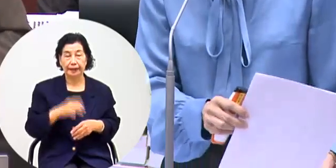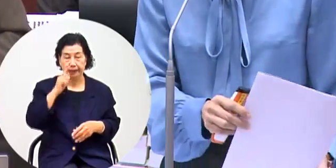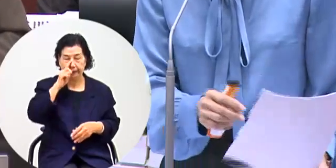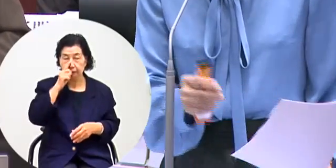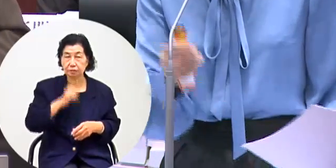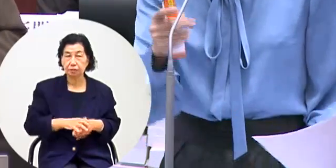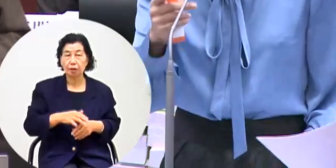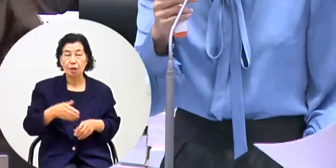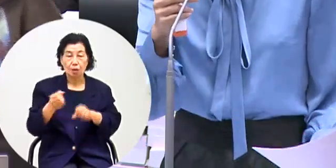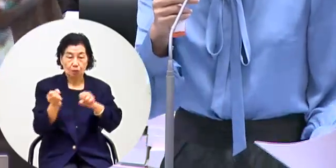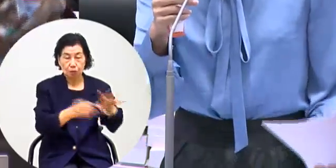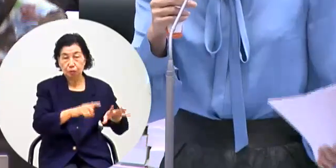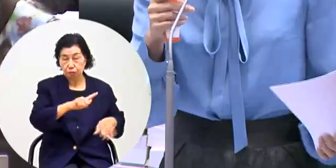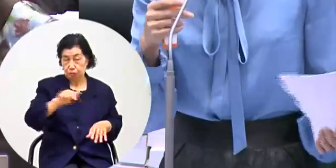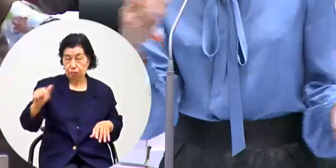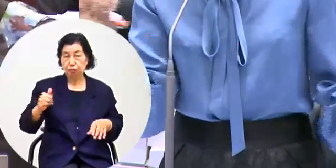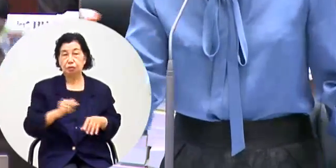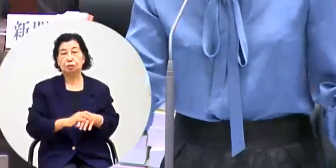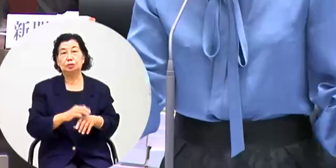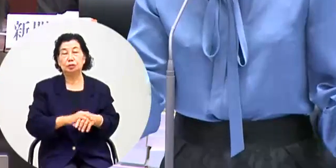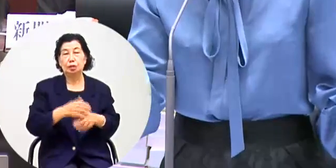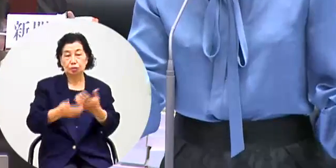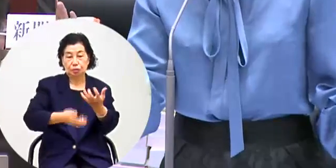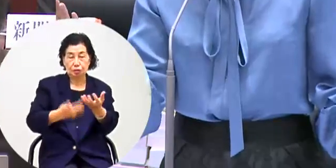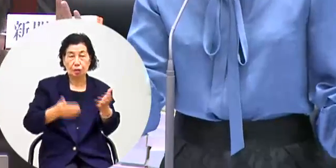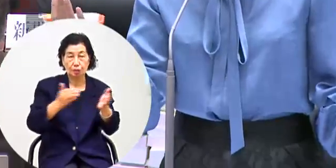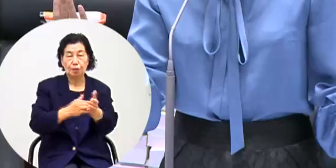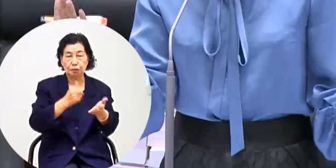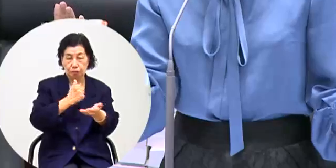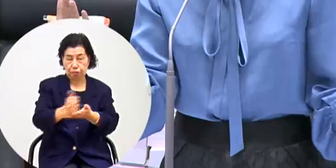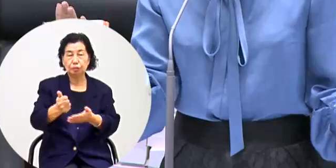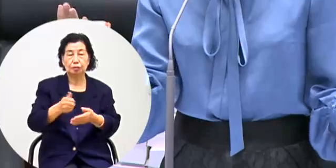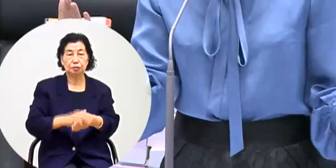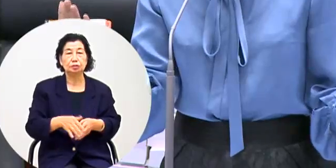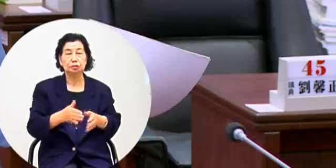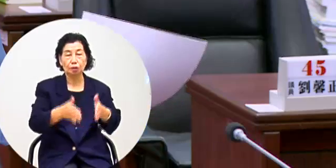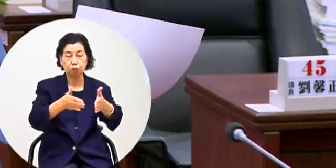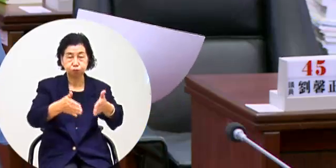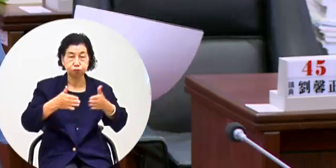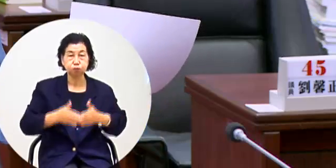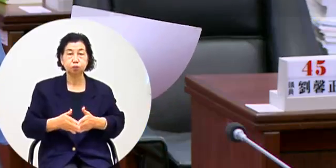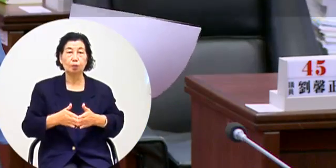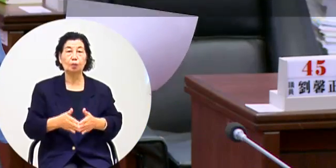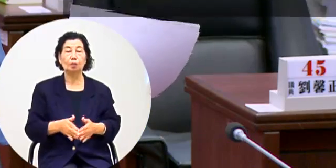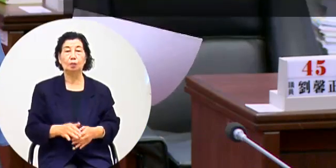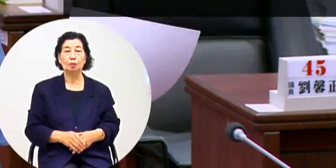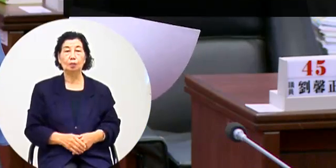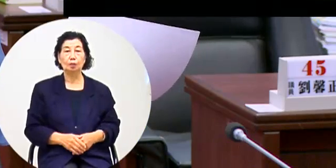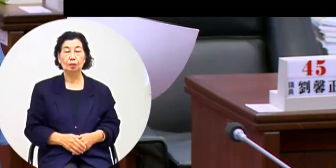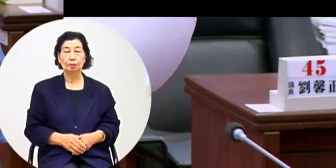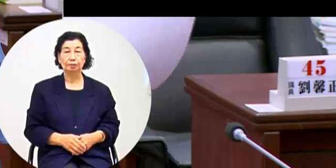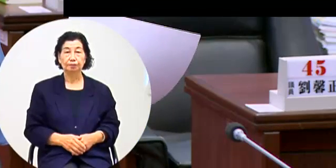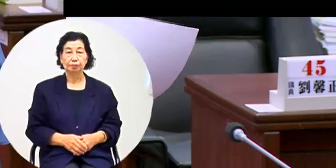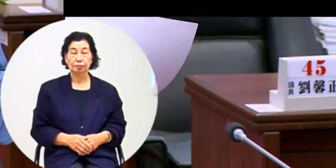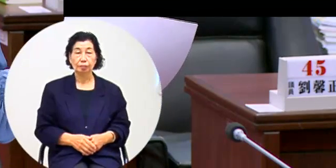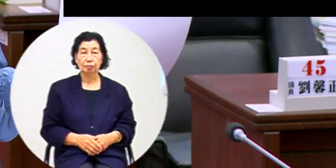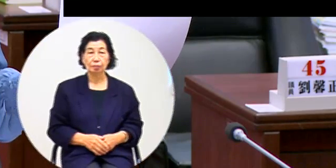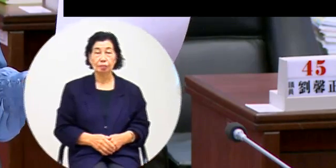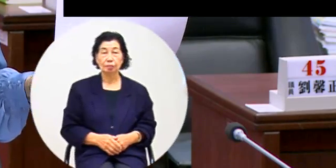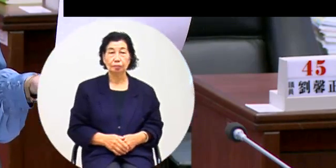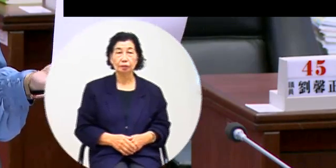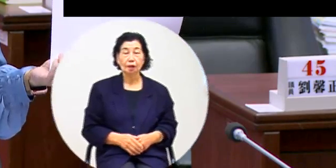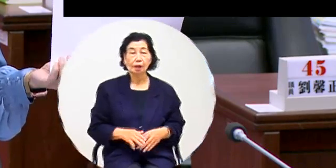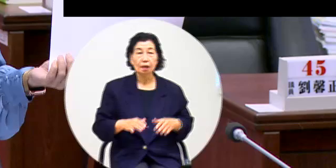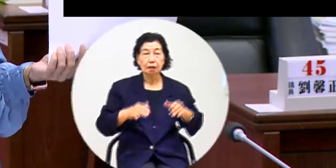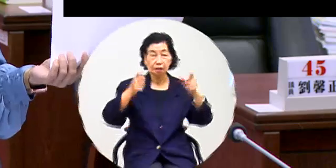是是、哦，谢谢市长哈。其实就是这样子啊，今天这些人如果要来高雄市制造这些污染，拜托你